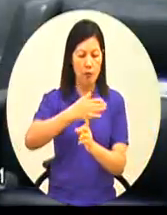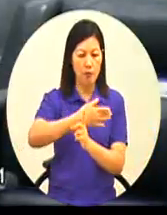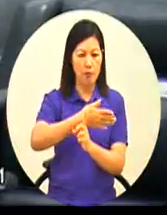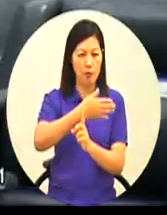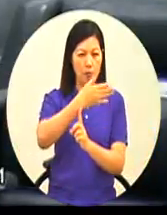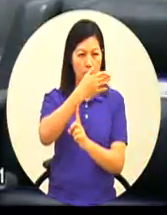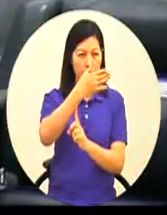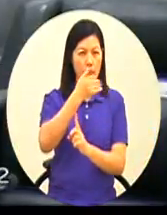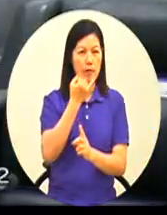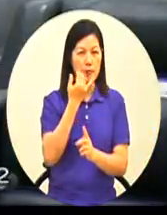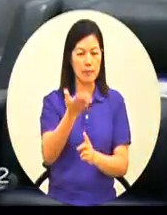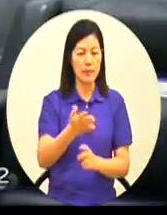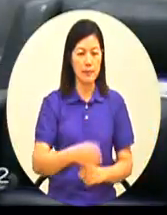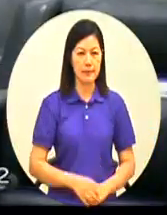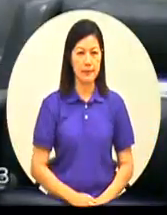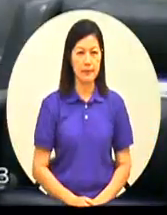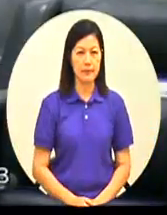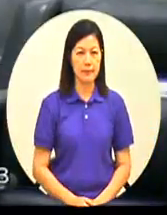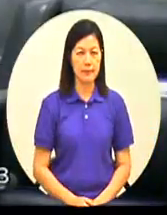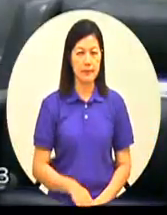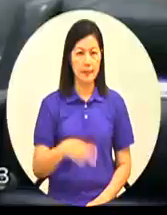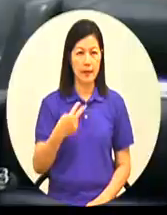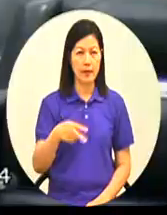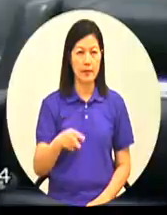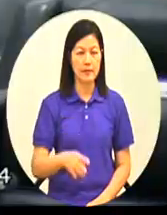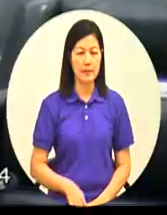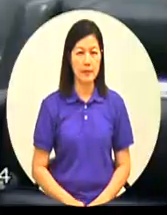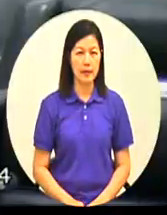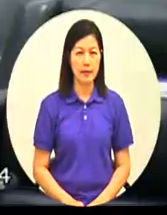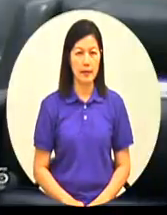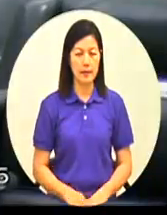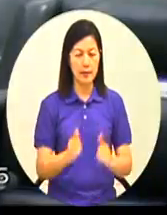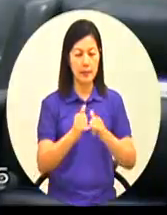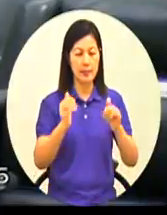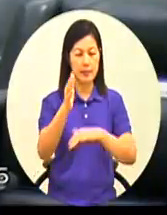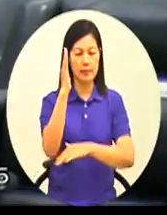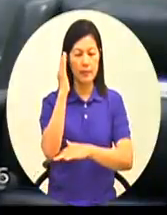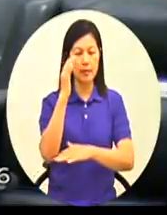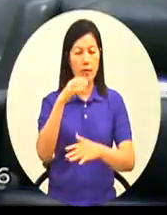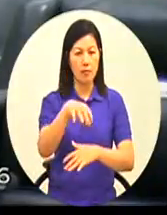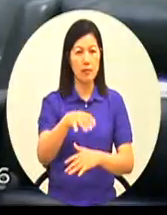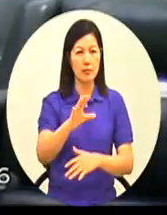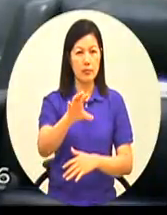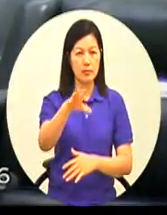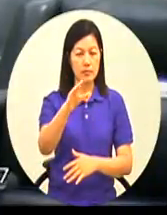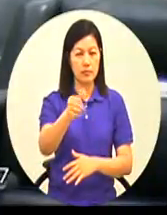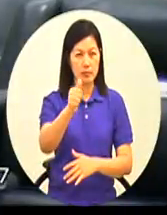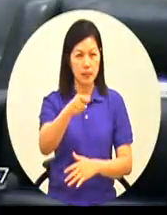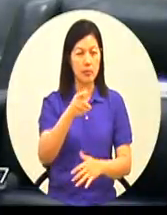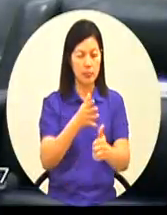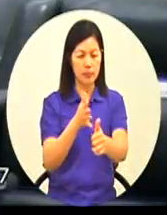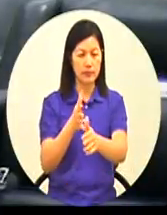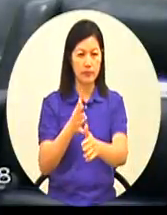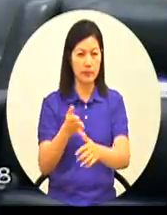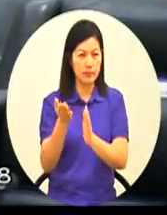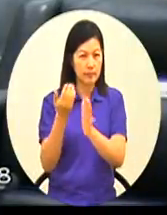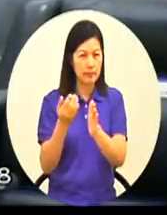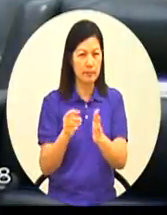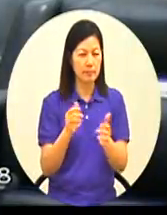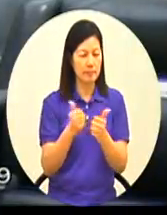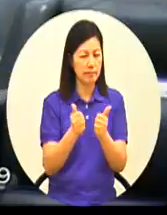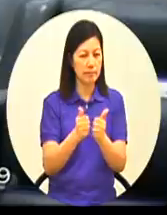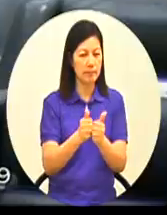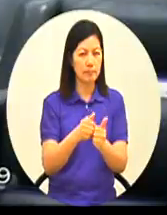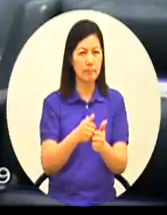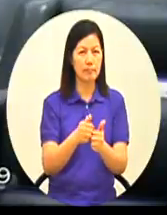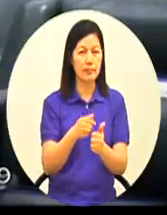那最后一个问题哦，我想就叫我们的民政局长哦。其实我在前几个会期也一直在提啊，